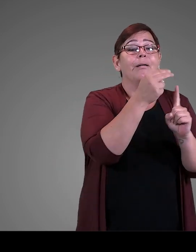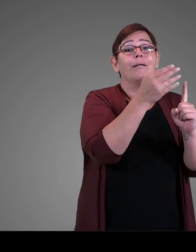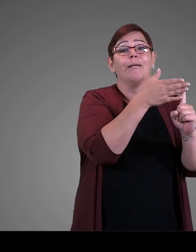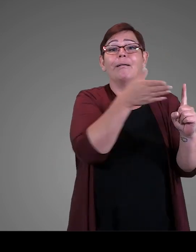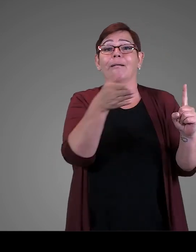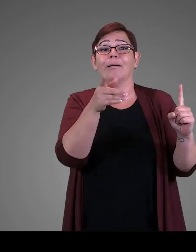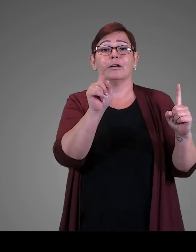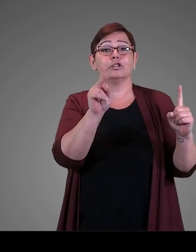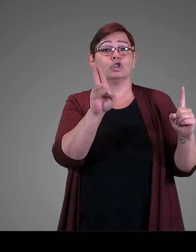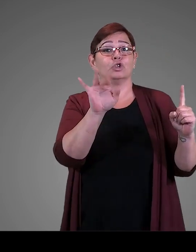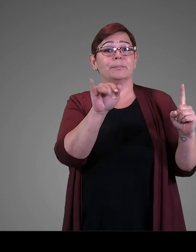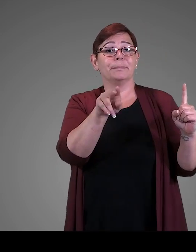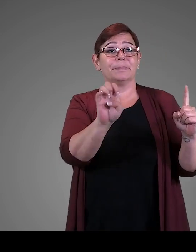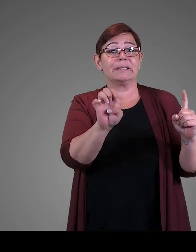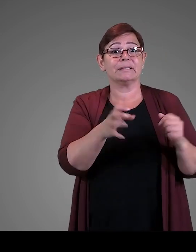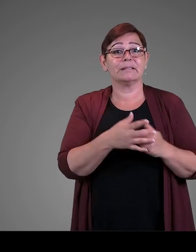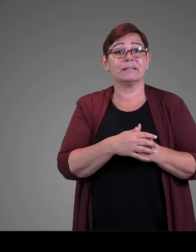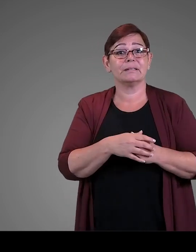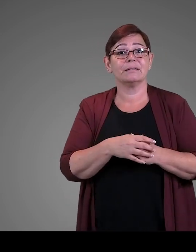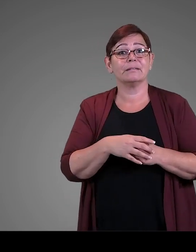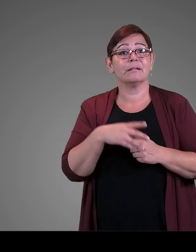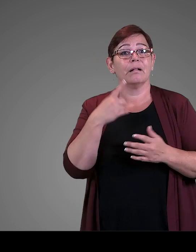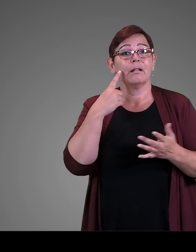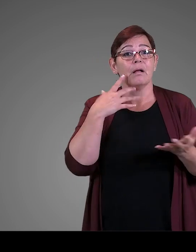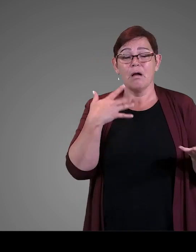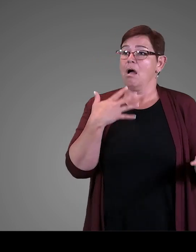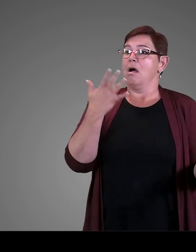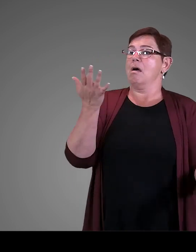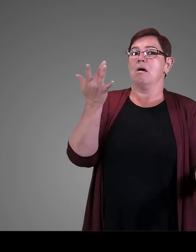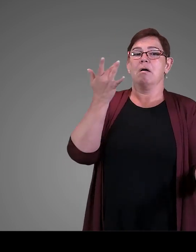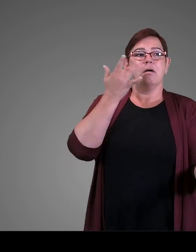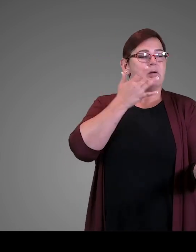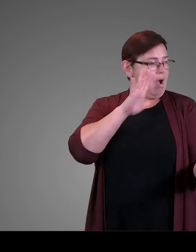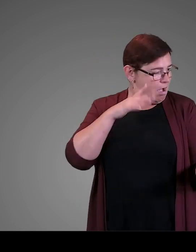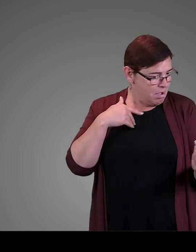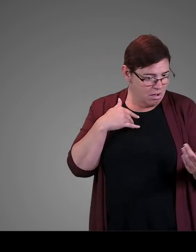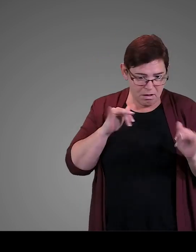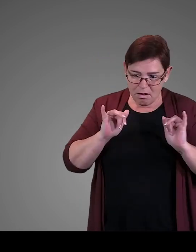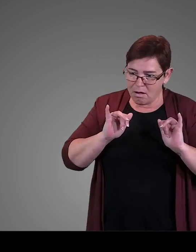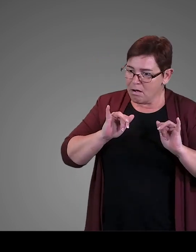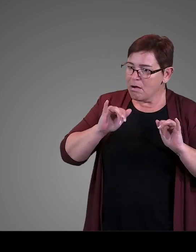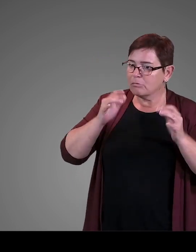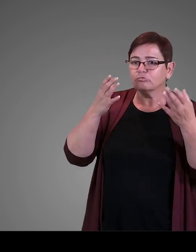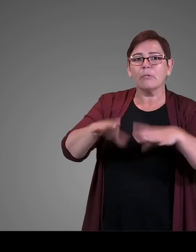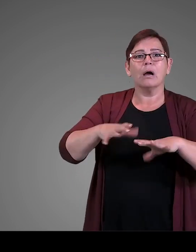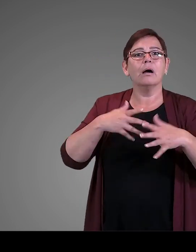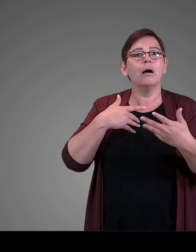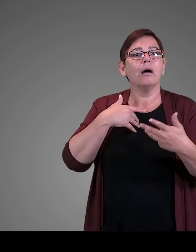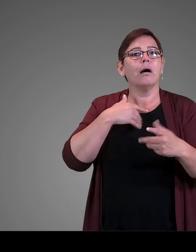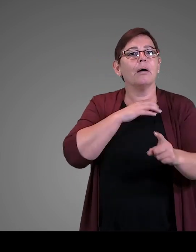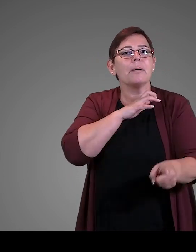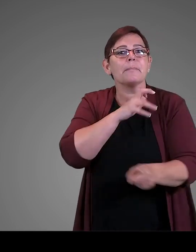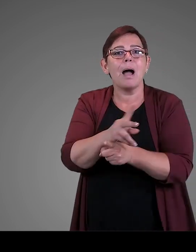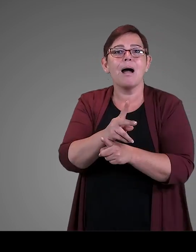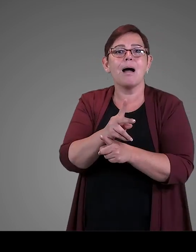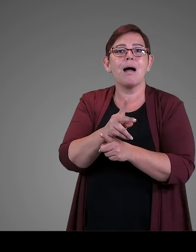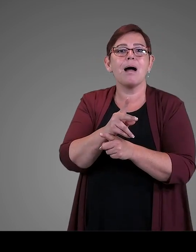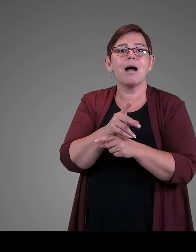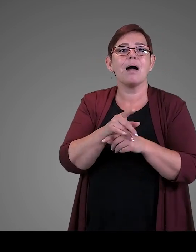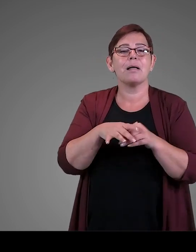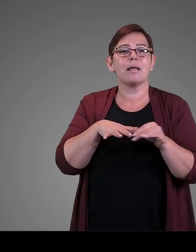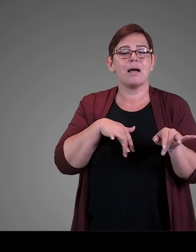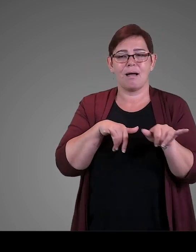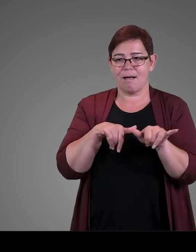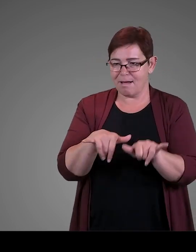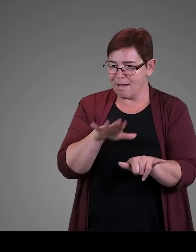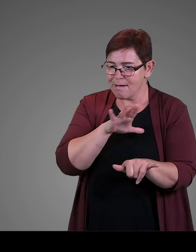ensuite, à Turbine, je dirais que ce qui m'a amenée, en fait, je pensais plus par hasard que je suis rentrée. Puis